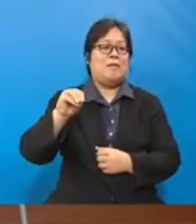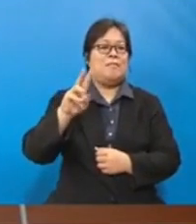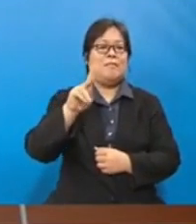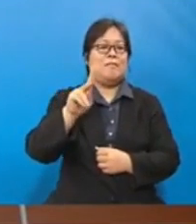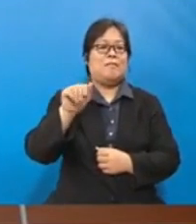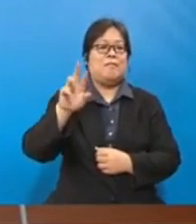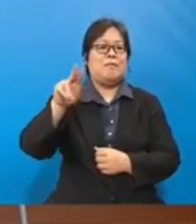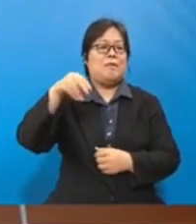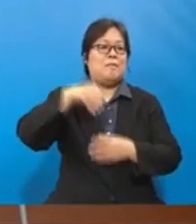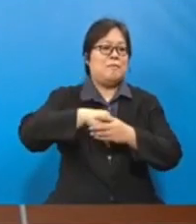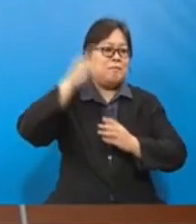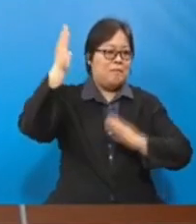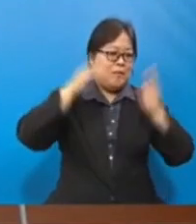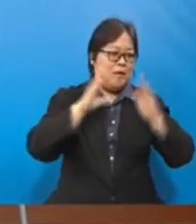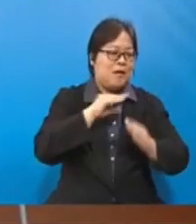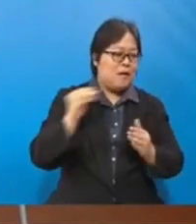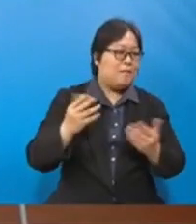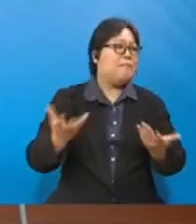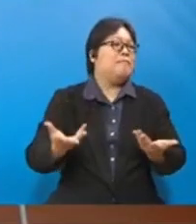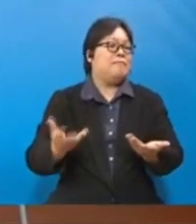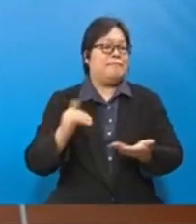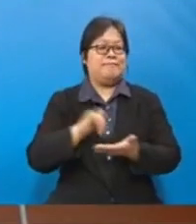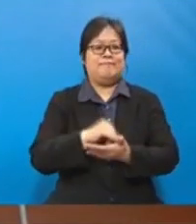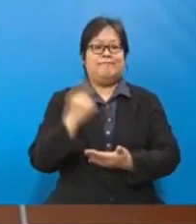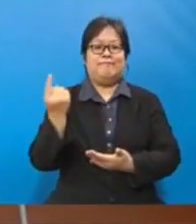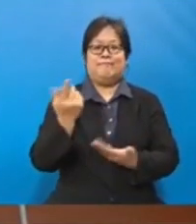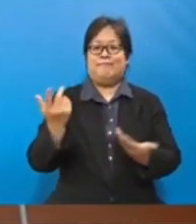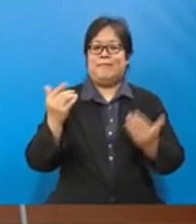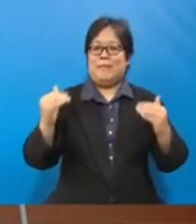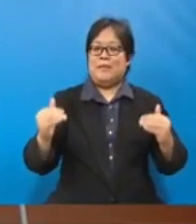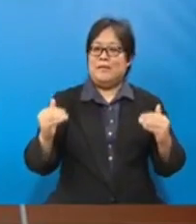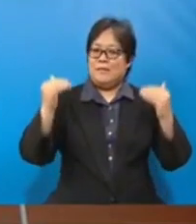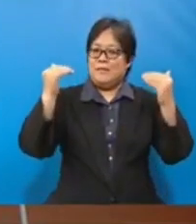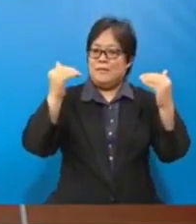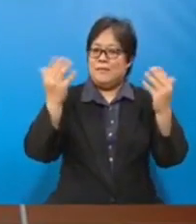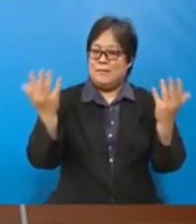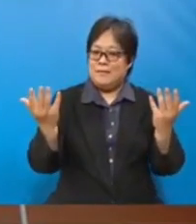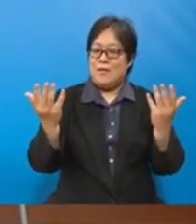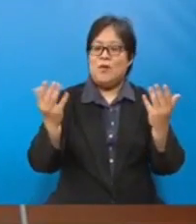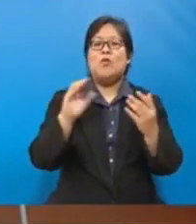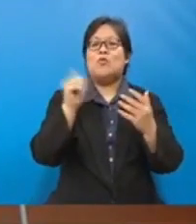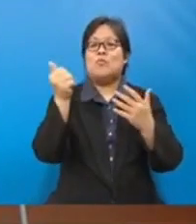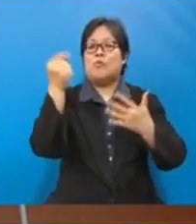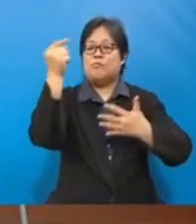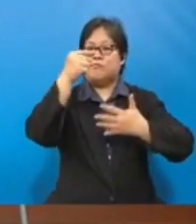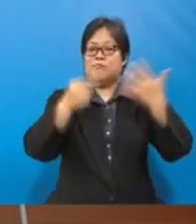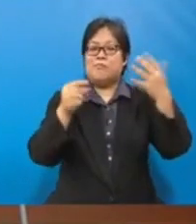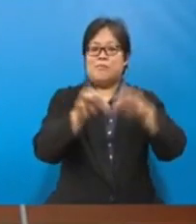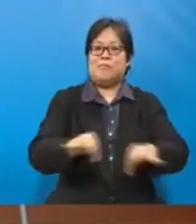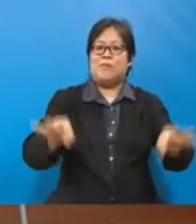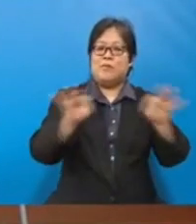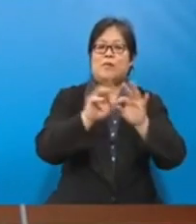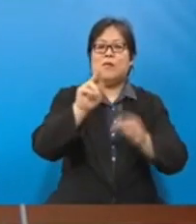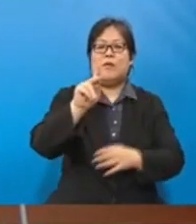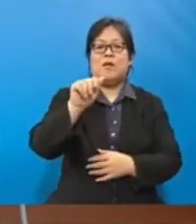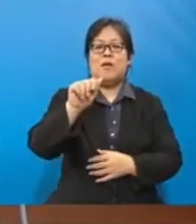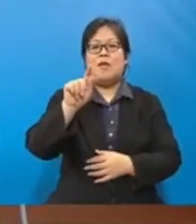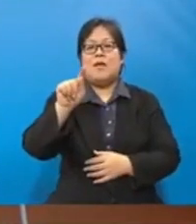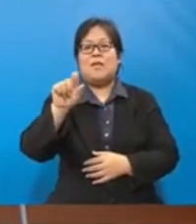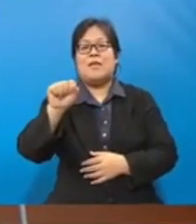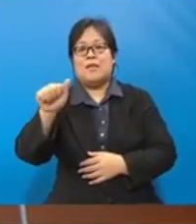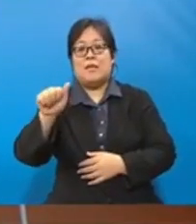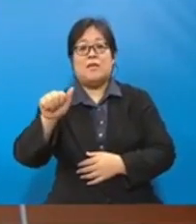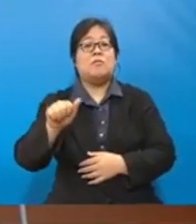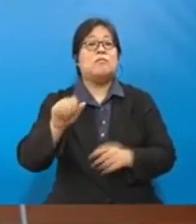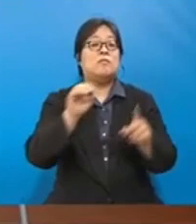domestik serta meletakkan kali ini sebagai salah satu daripada 10 sasaran Utama mekasa Sepanjang